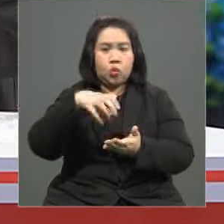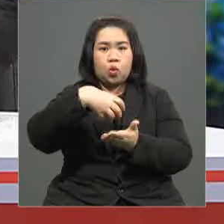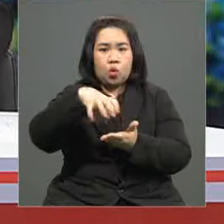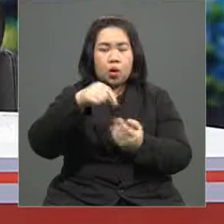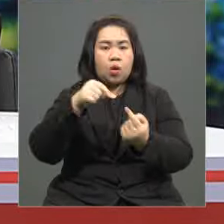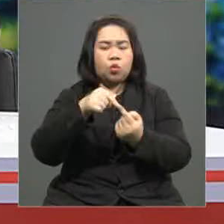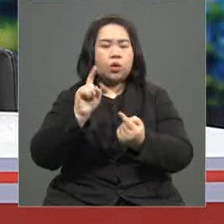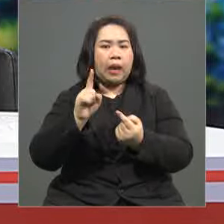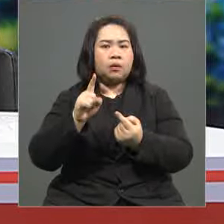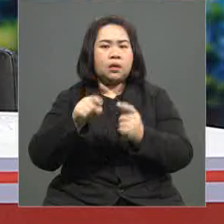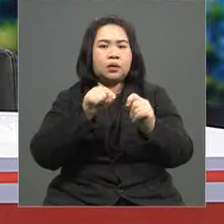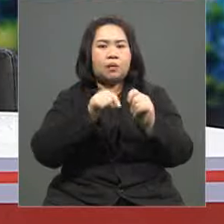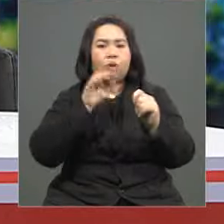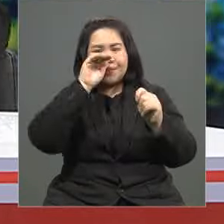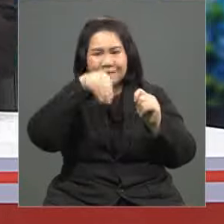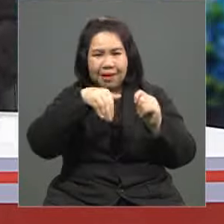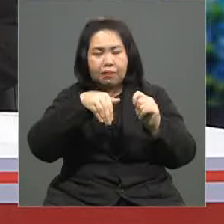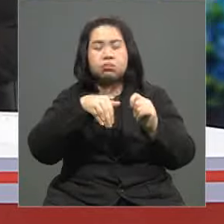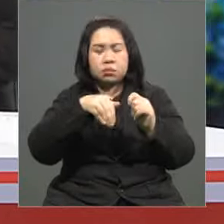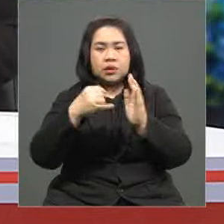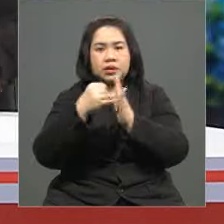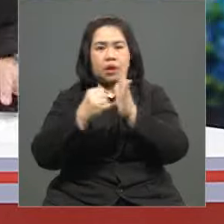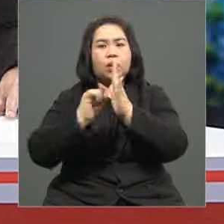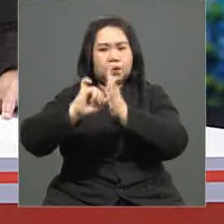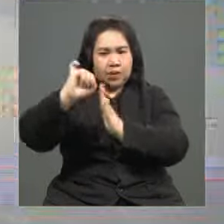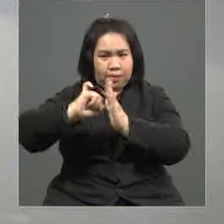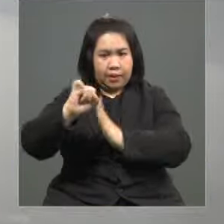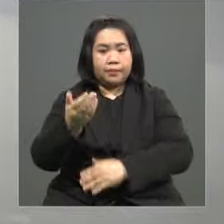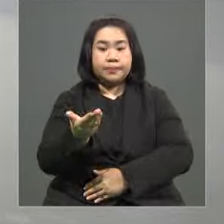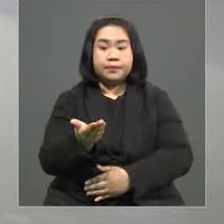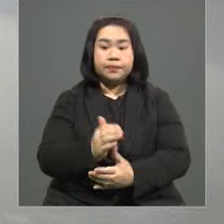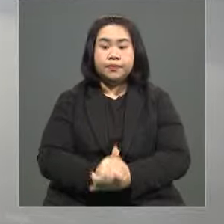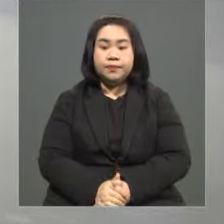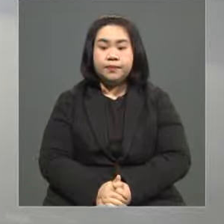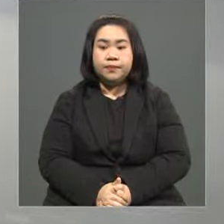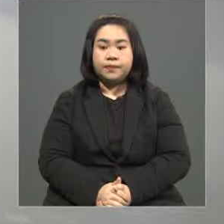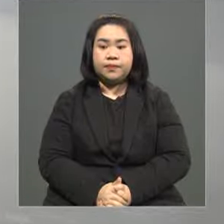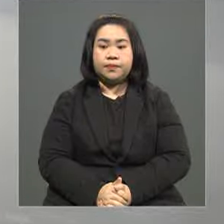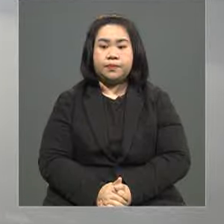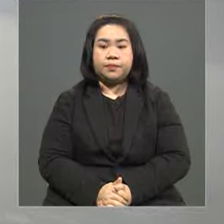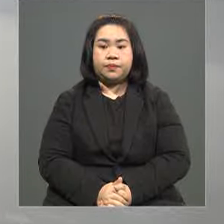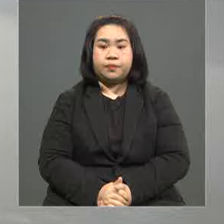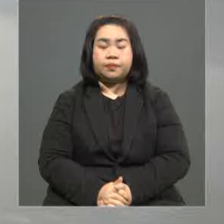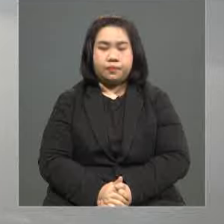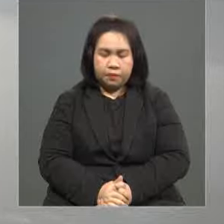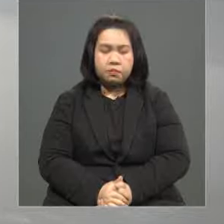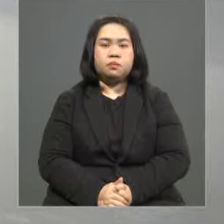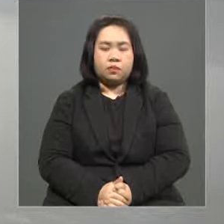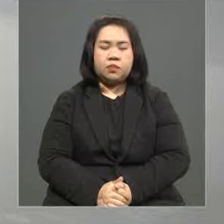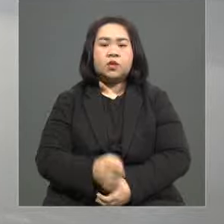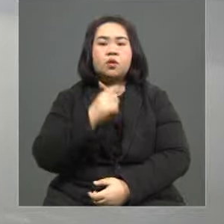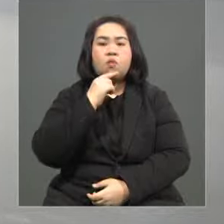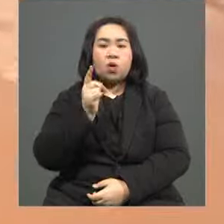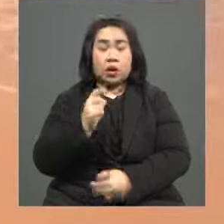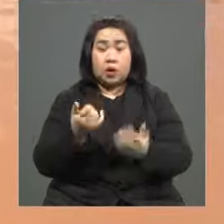ประชาสัมพันธ์ตำบลช้างคลานอำเภอเมืองจังหวัดเชียงใหม่คุณสุพัฒน์คะเชิญค่ะครับเป็นสัญญาณที่ดีนะ